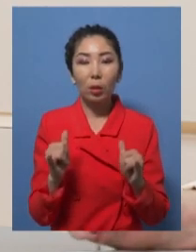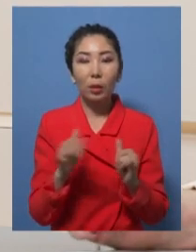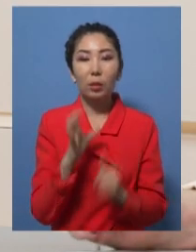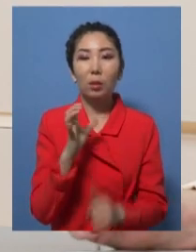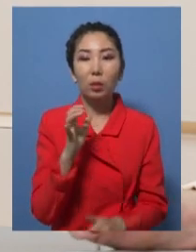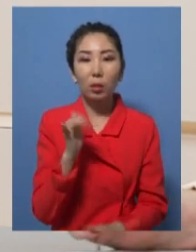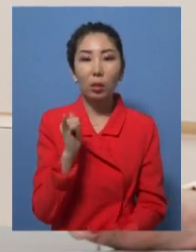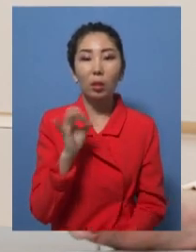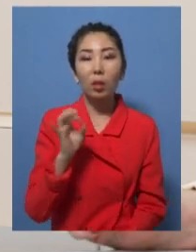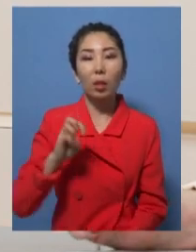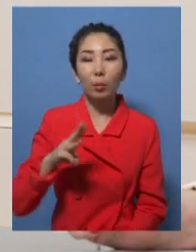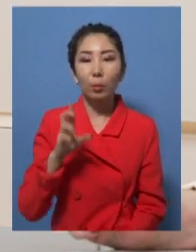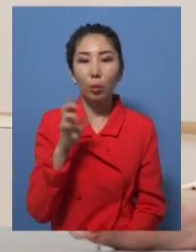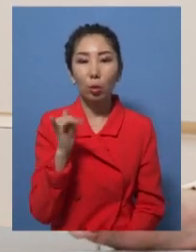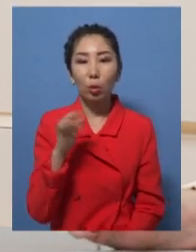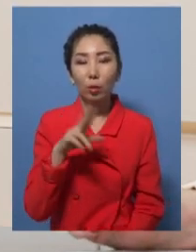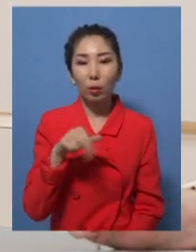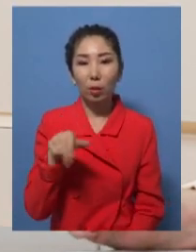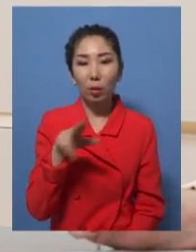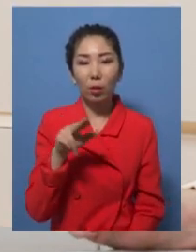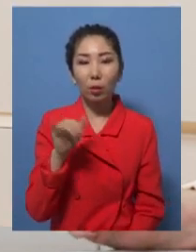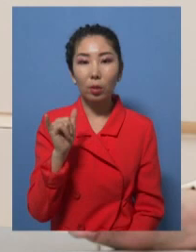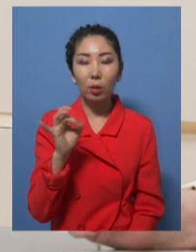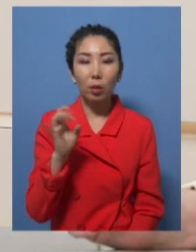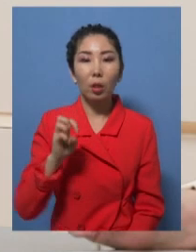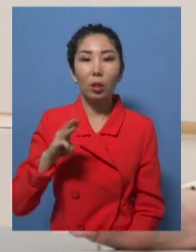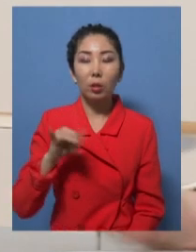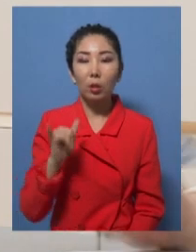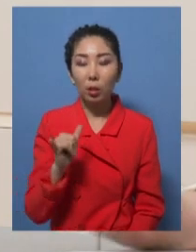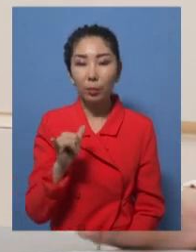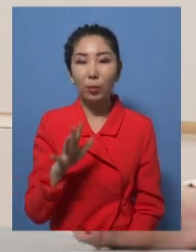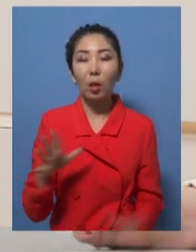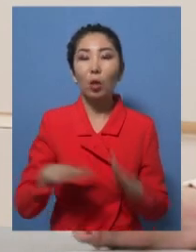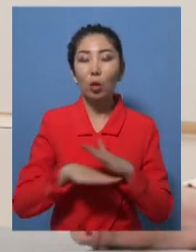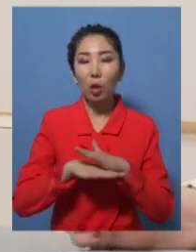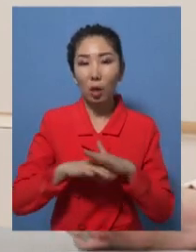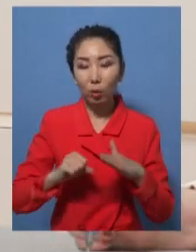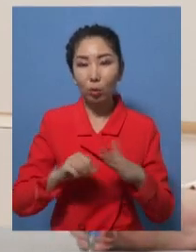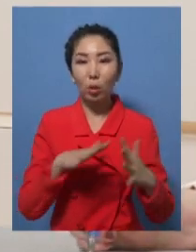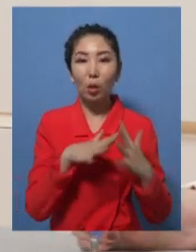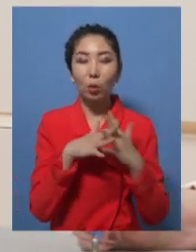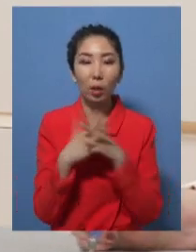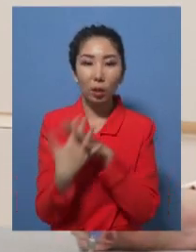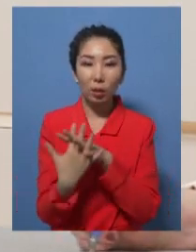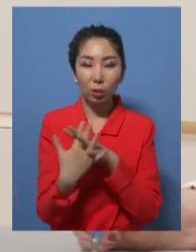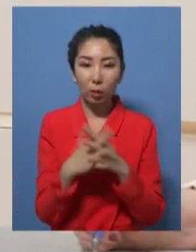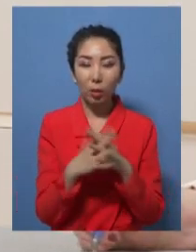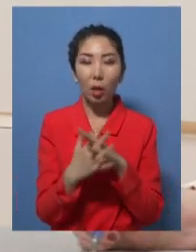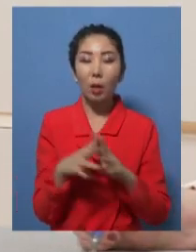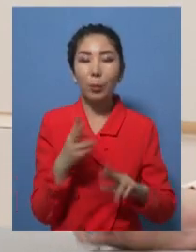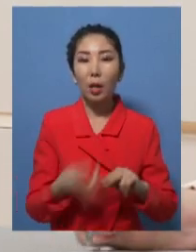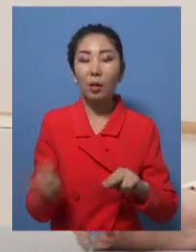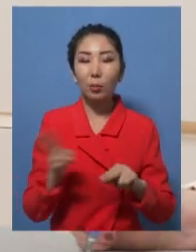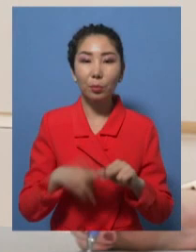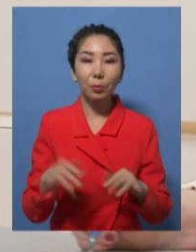Сырым ауданының Бұлдырт ауылының тұрғындары. Жәбірленушілер де сол ауылдыкі. Ұрлағандар да сол ауылдыкі. Бірақ